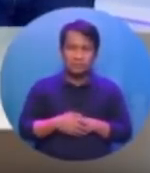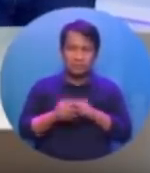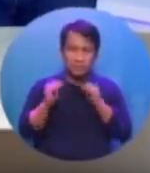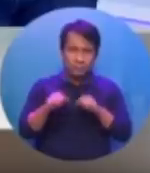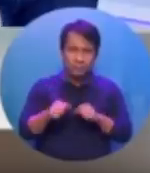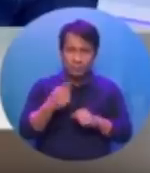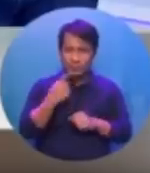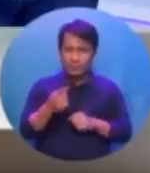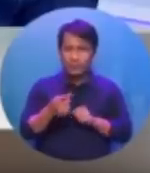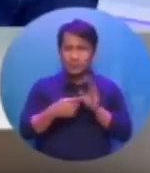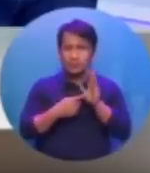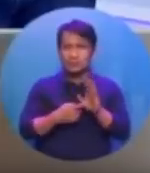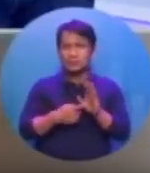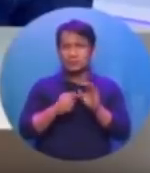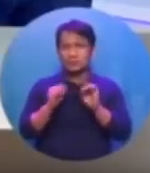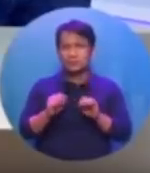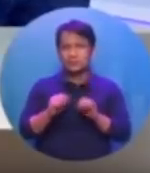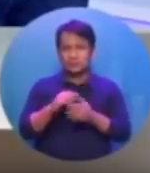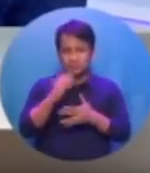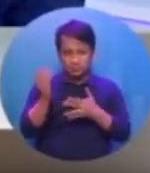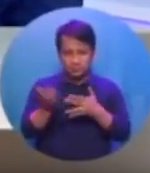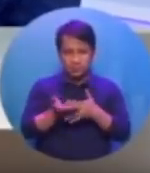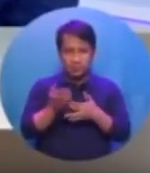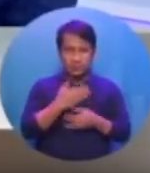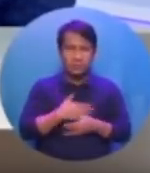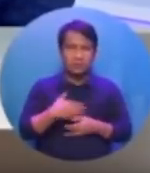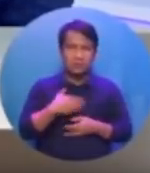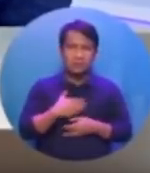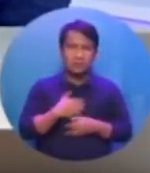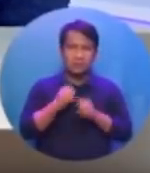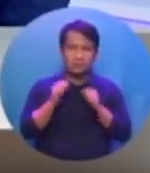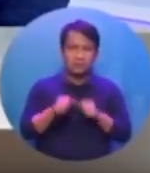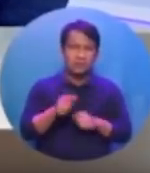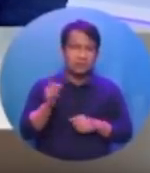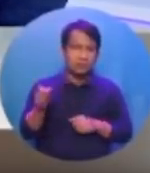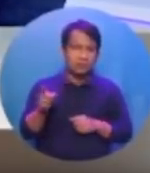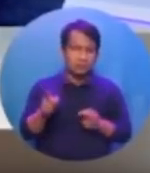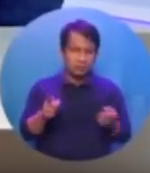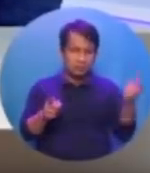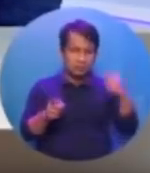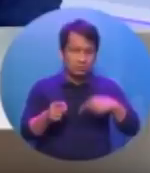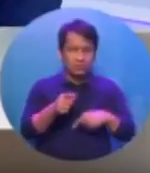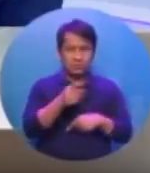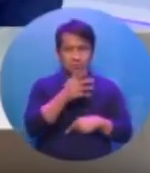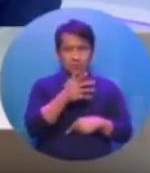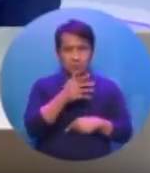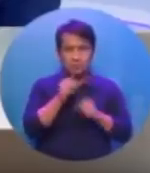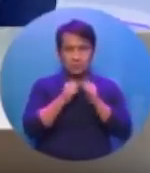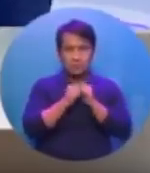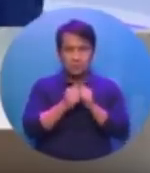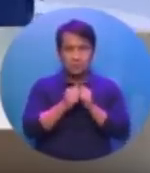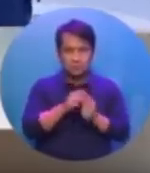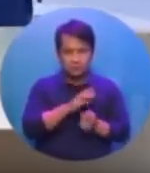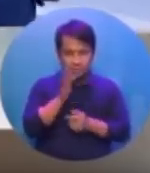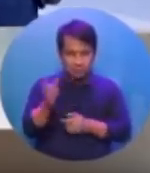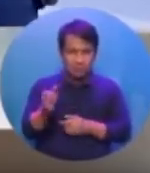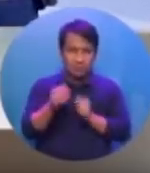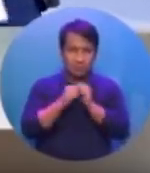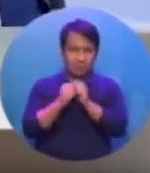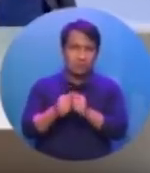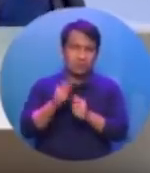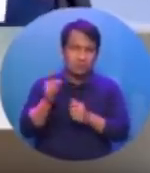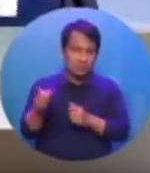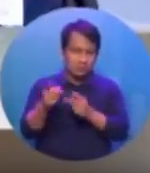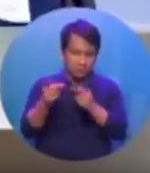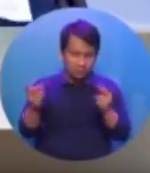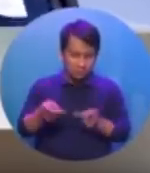yung nanay talaga ang mag-file ng kaso. Apo, apo. Siya talaga ang magpunta dito, sir. Kaya ma'am, sasamahan po namin dyan. Dyan